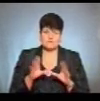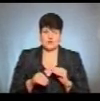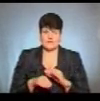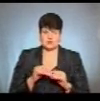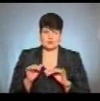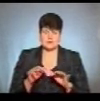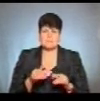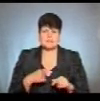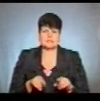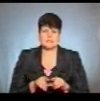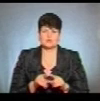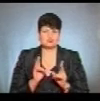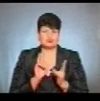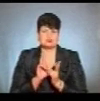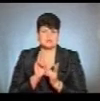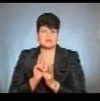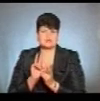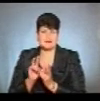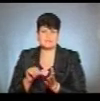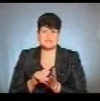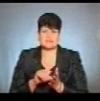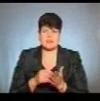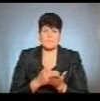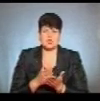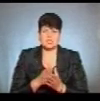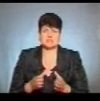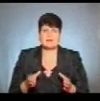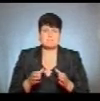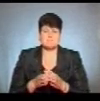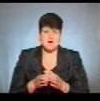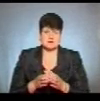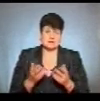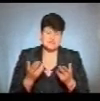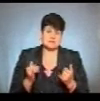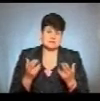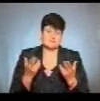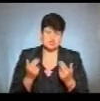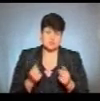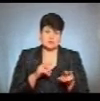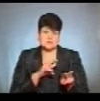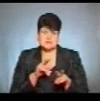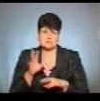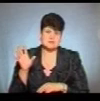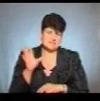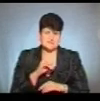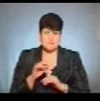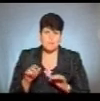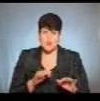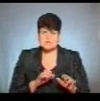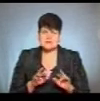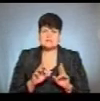процесу. Ми також зустрічаємося із представниками політичних партій. І, звичайно, ми також стежимо за всім процесом,